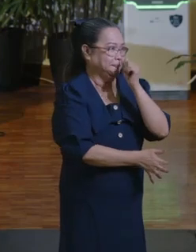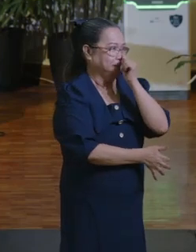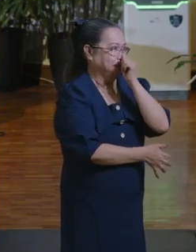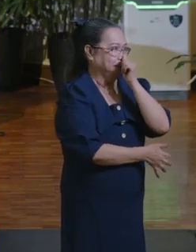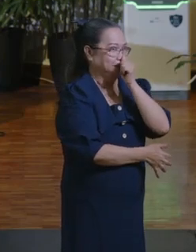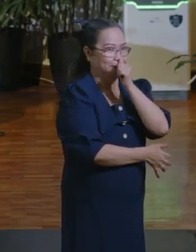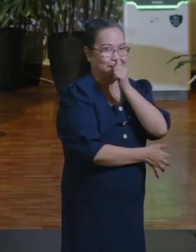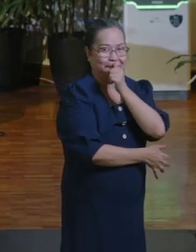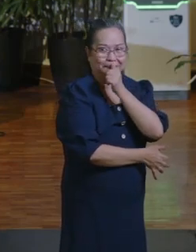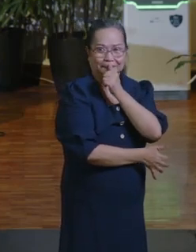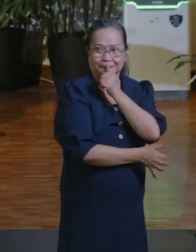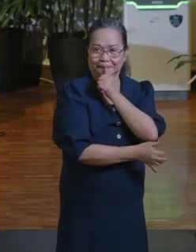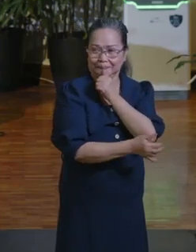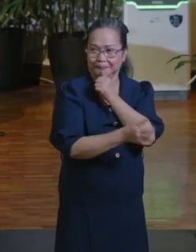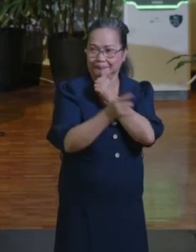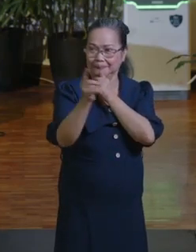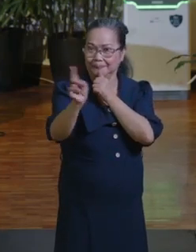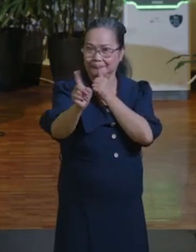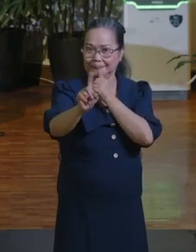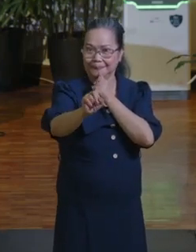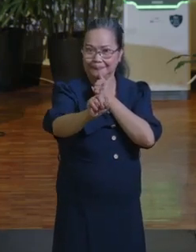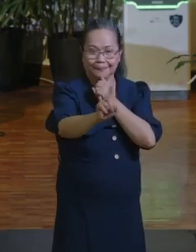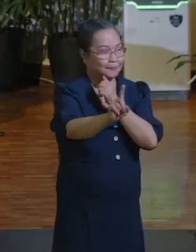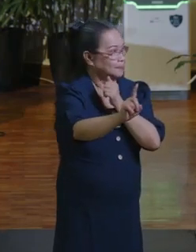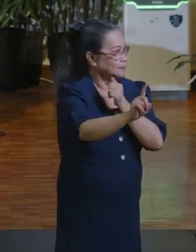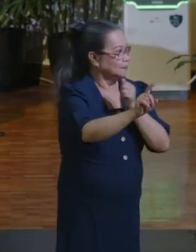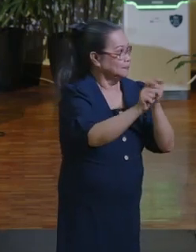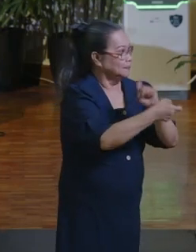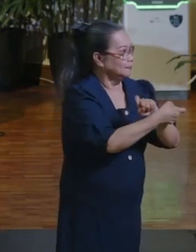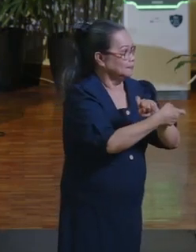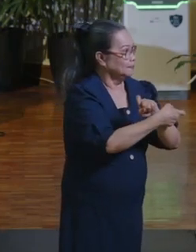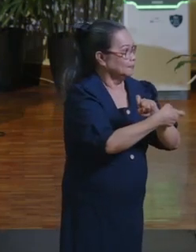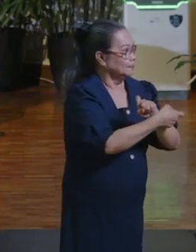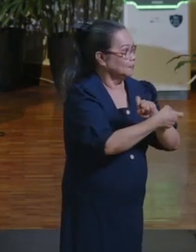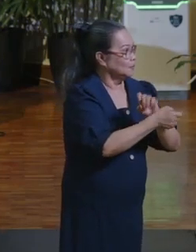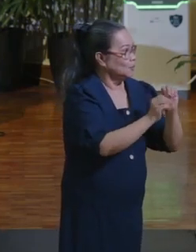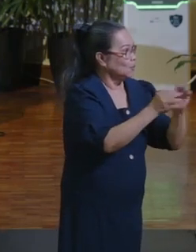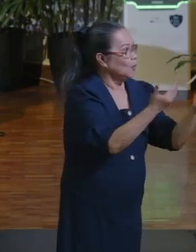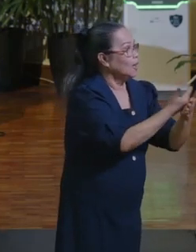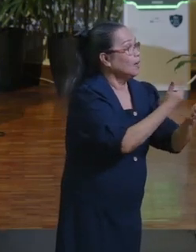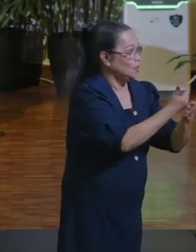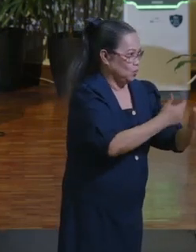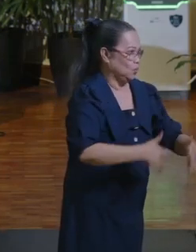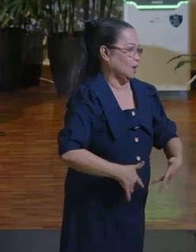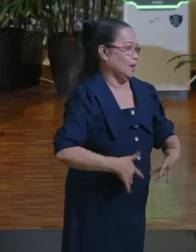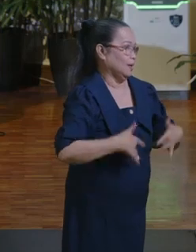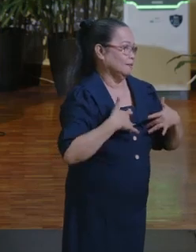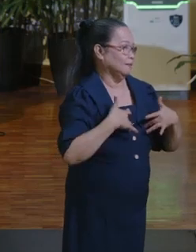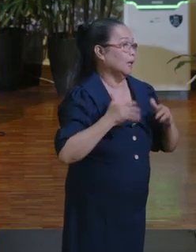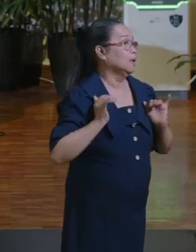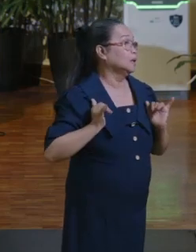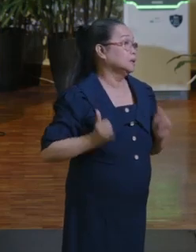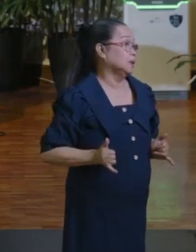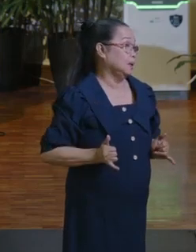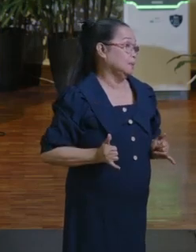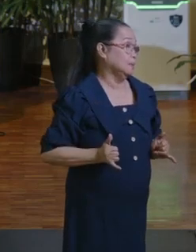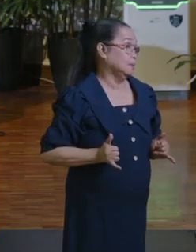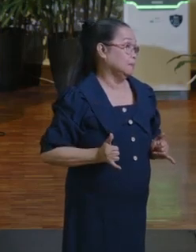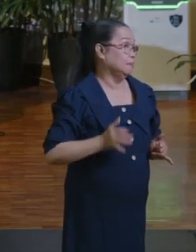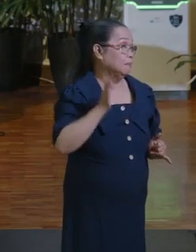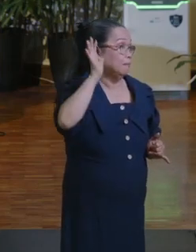Kung wala pong pagbabago sa buhay, walang bagong buhay. Yun po yung newness of